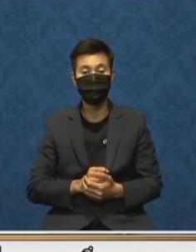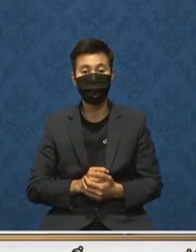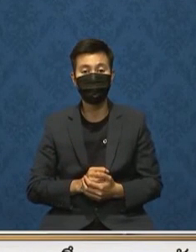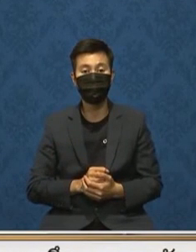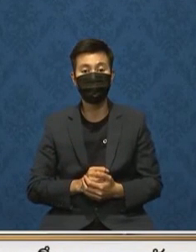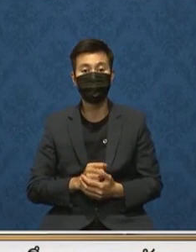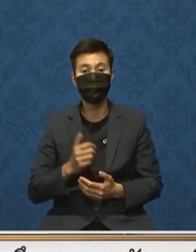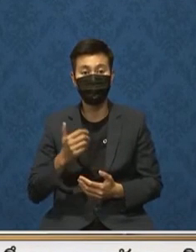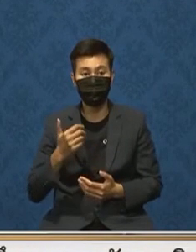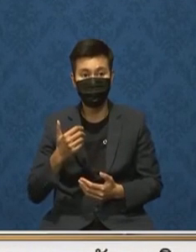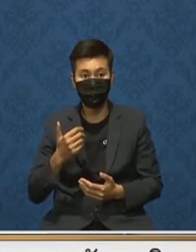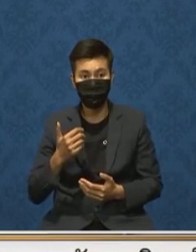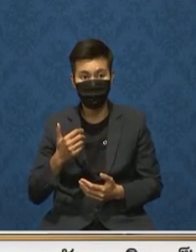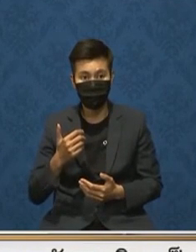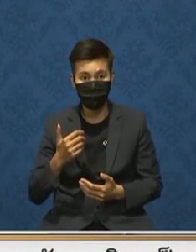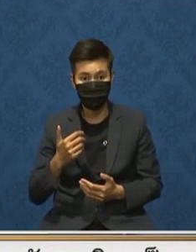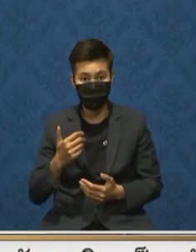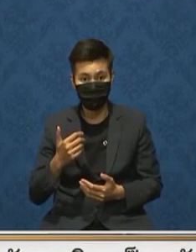มีการ